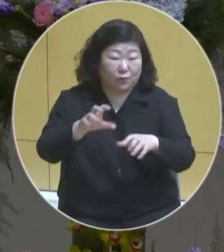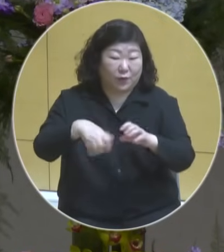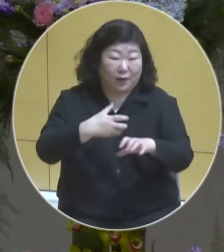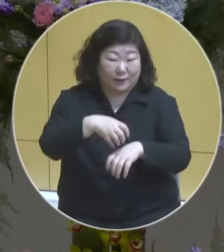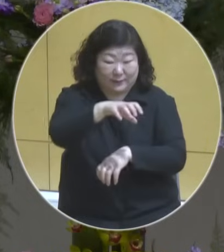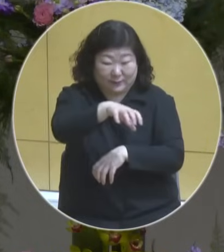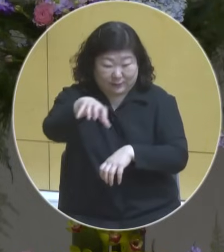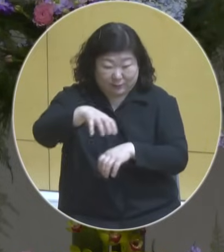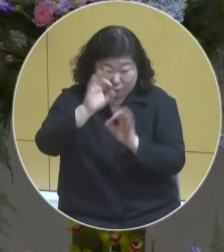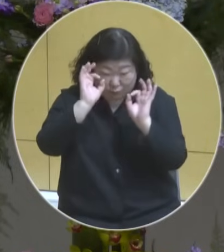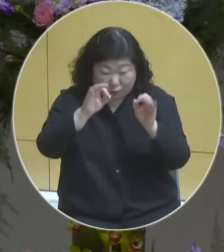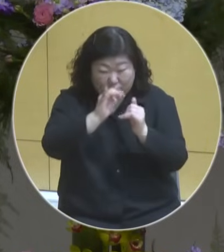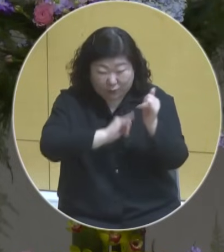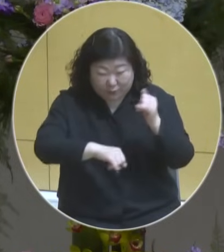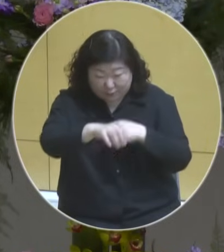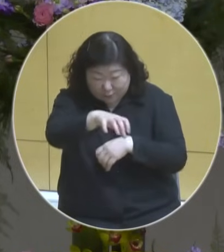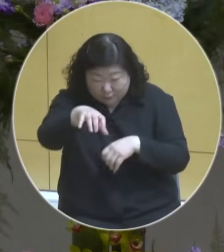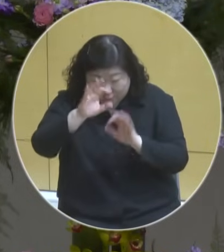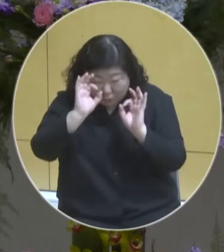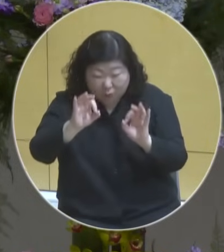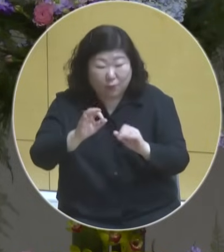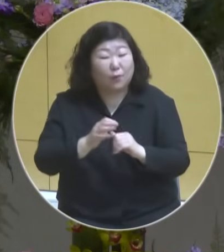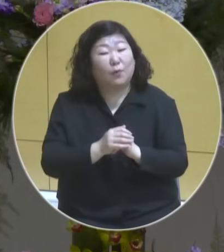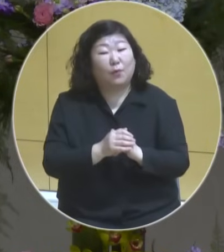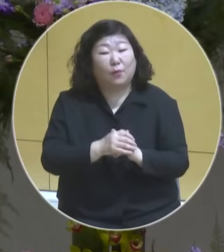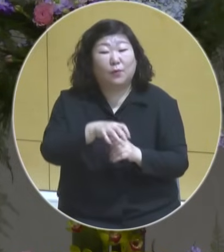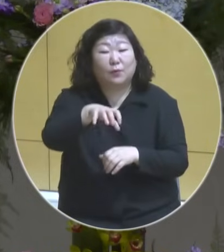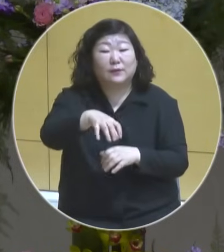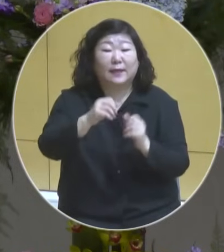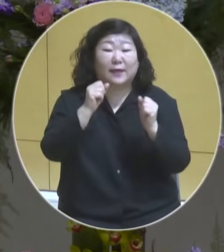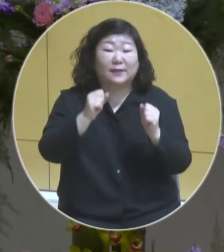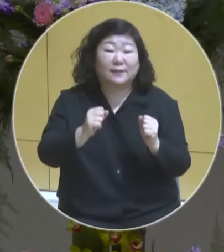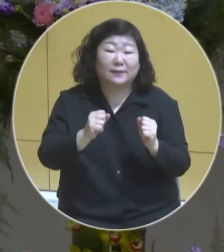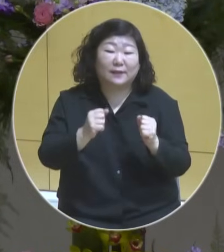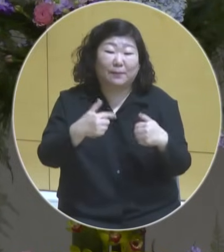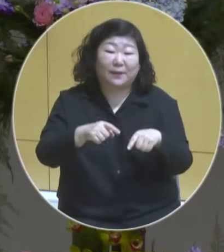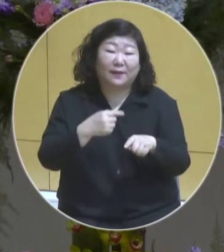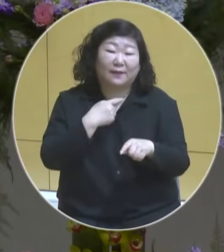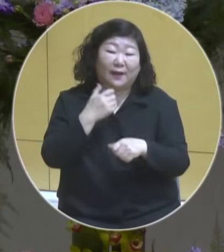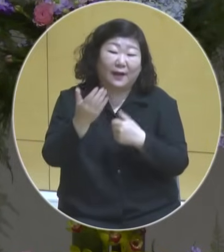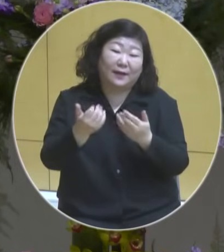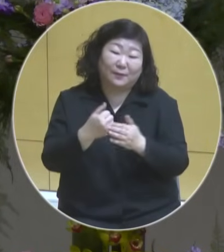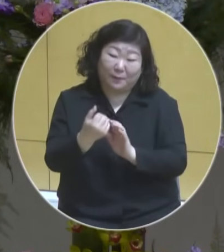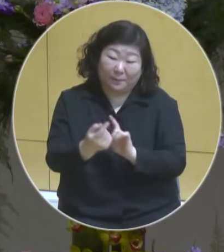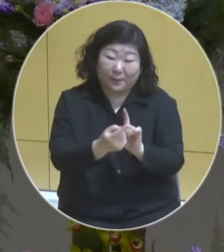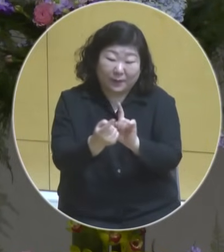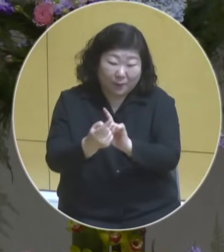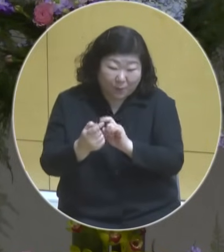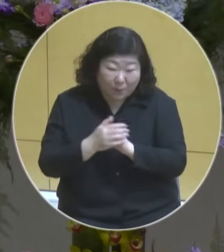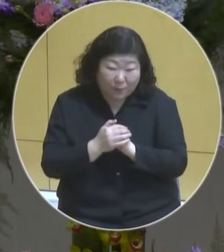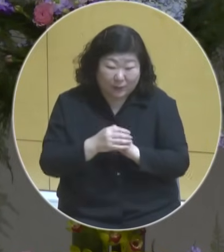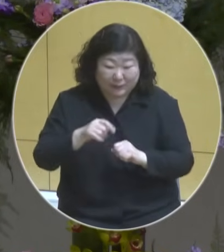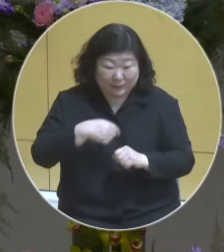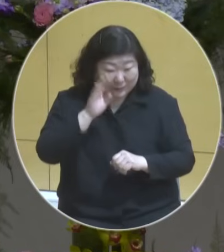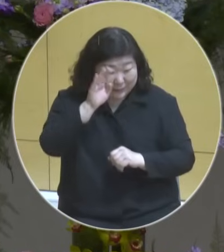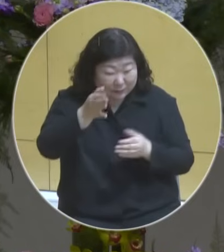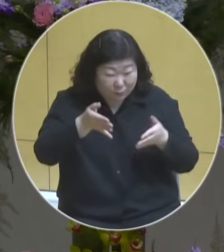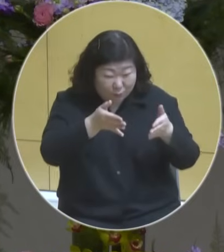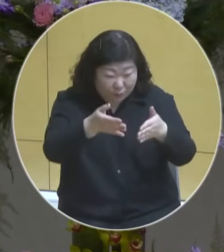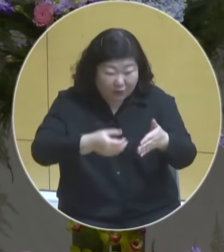역사 현장을 포기하면서 그곳에 계신 하나님을 만나면서 자기의 진로를 결정하고 선택하는 굉장히